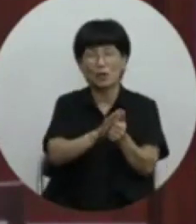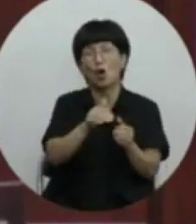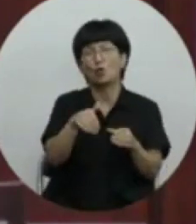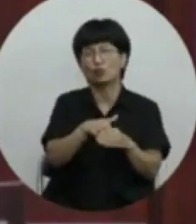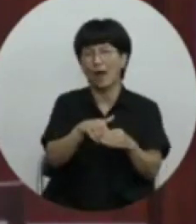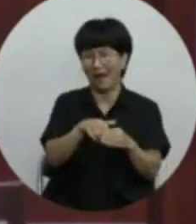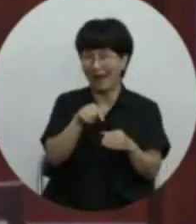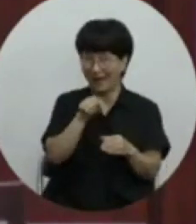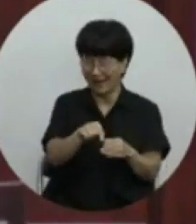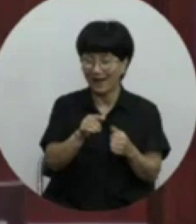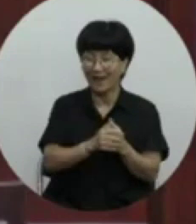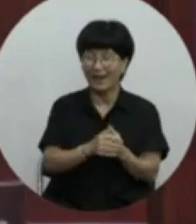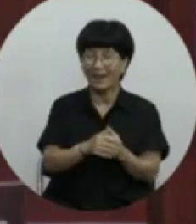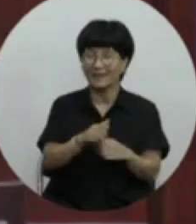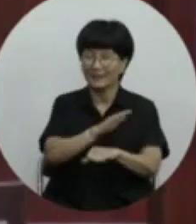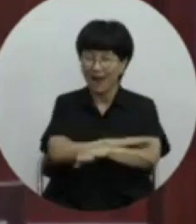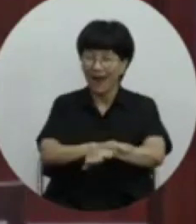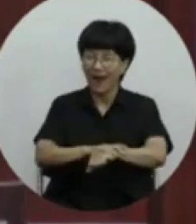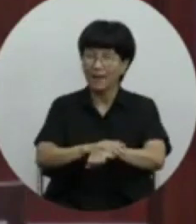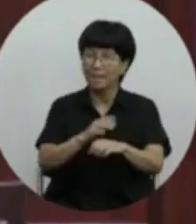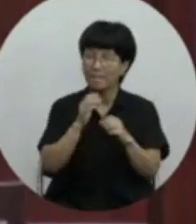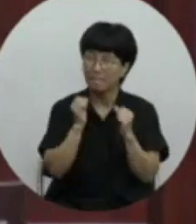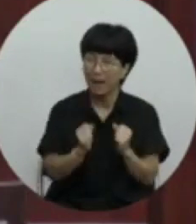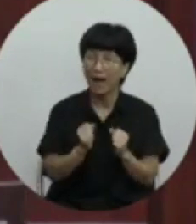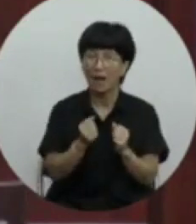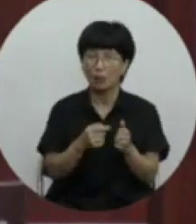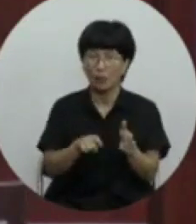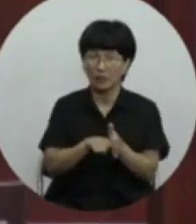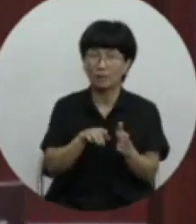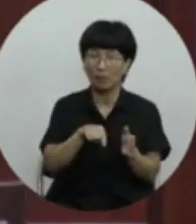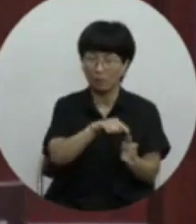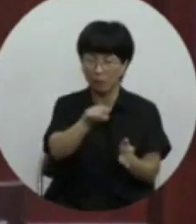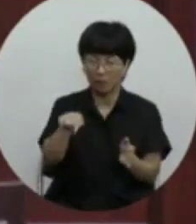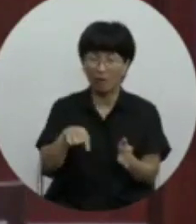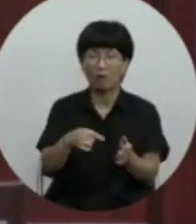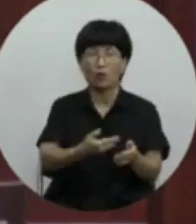정착되도록 의원님들의 아낌없는 협조와